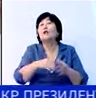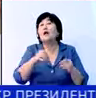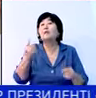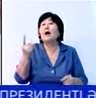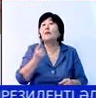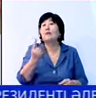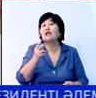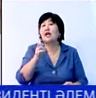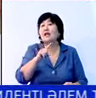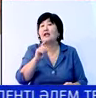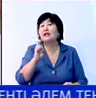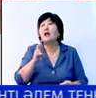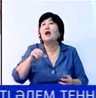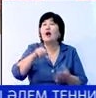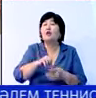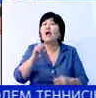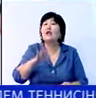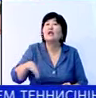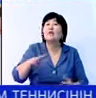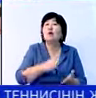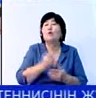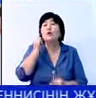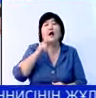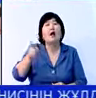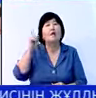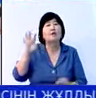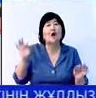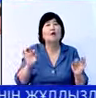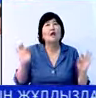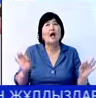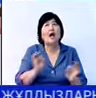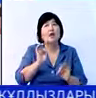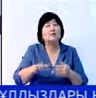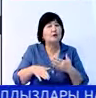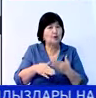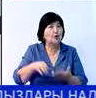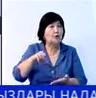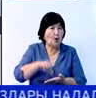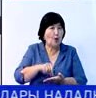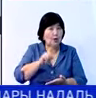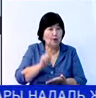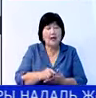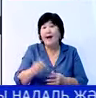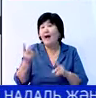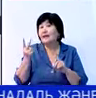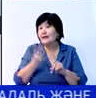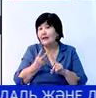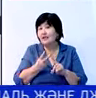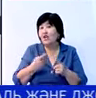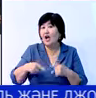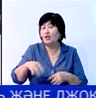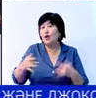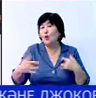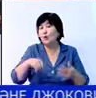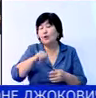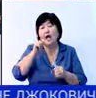бірінші кезеңде қатысушылар европалық бағытта көне әуендерді аспаптардың сүйемелдеуімен орындауы тиіс. Ал екінші айналымда өнер